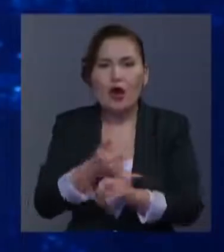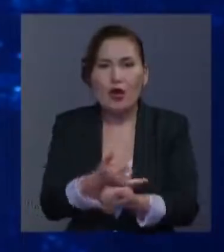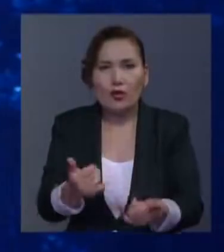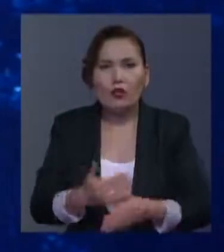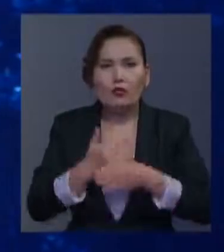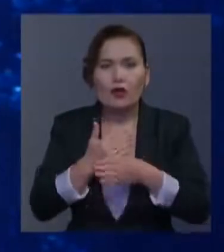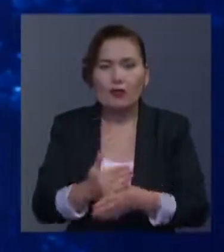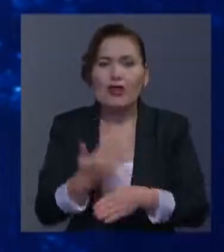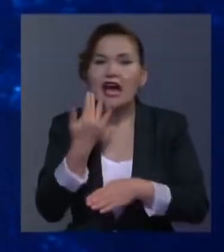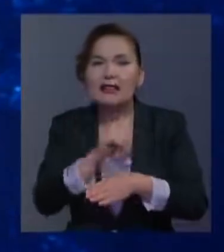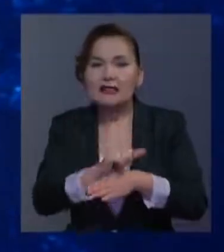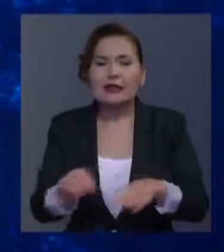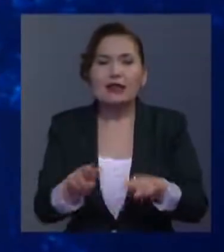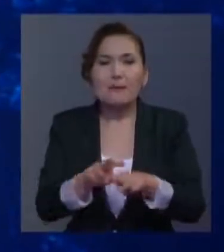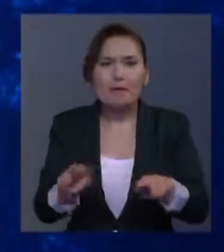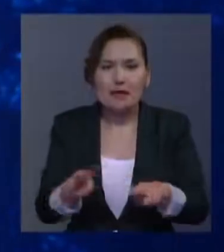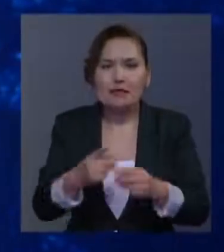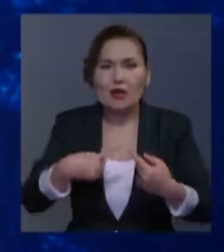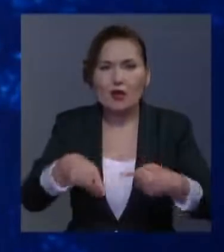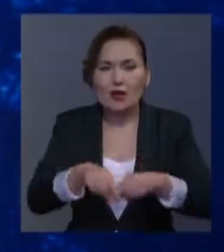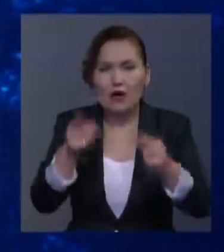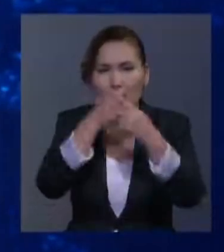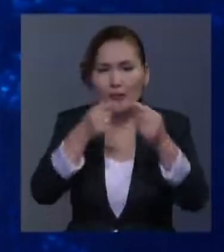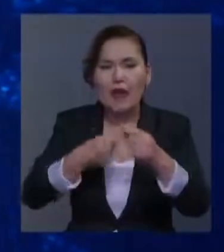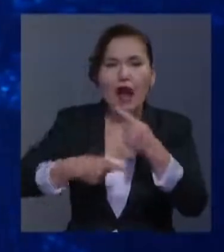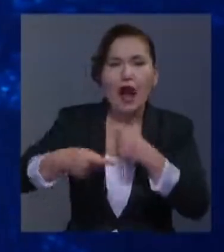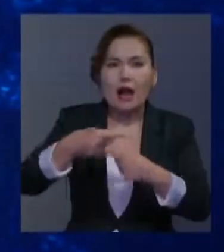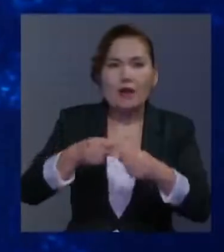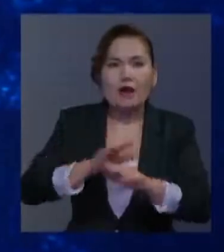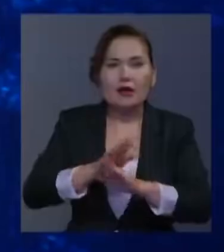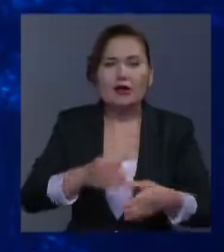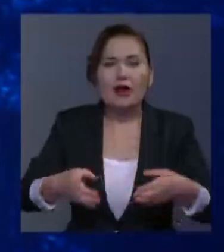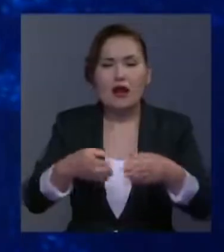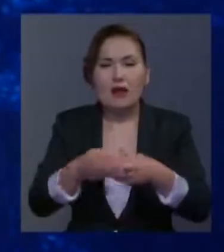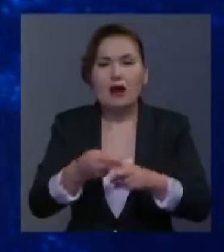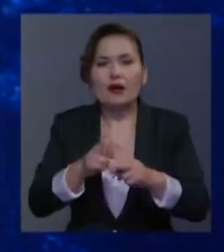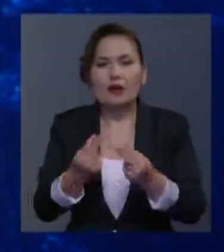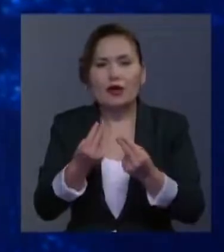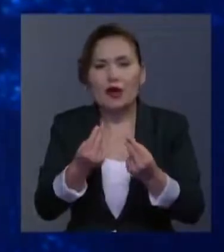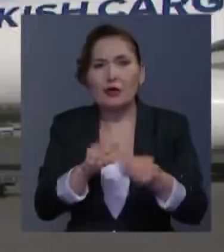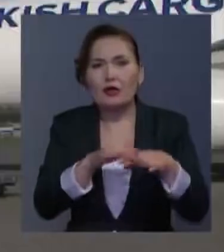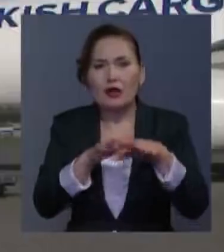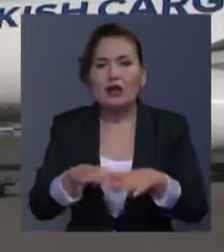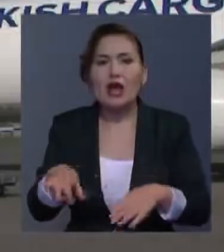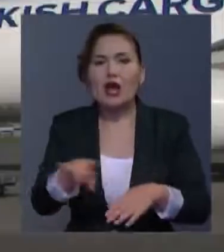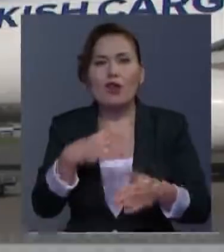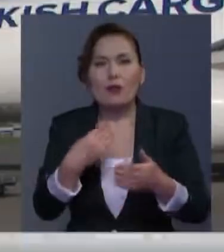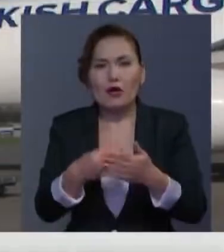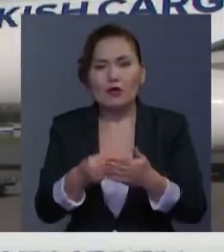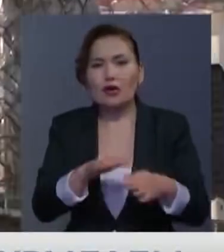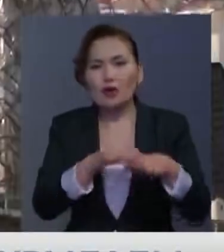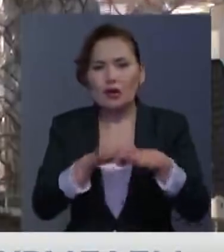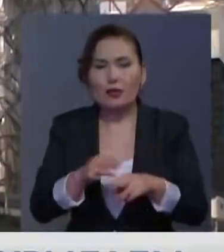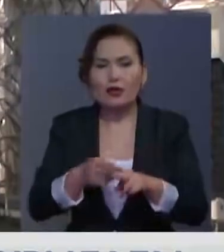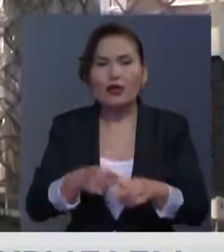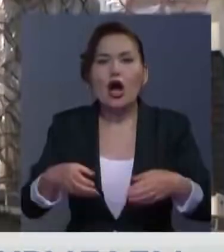Бұл туралы Сыртқы істер министрлігінің өкілдері хабарлайды. Коммерциялық емес агенттіктің жарғылық капиталы республикалық бюджет есебінен